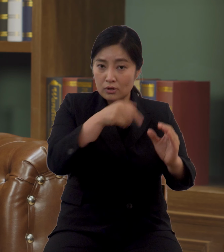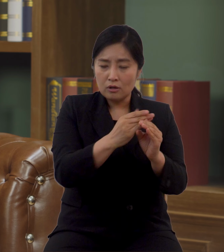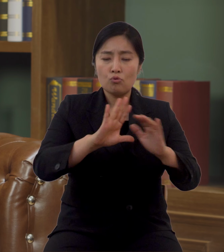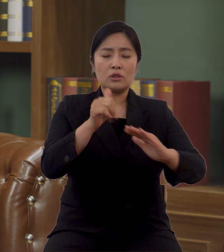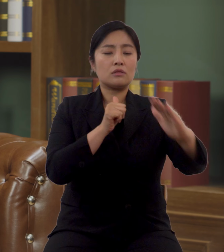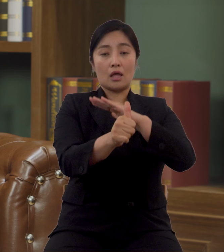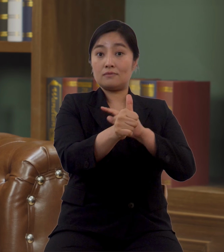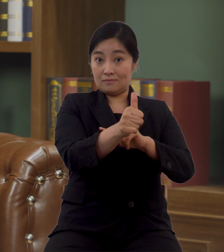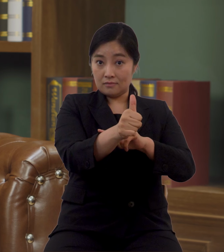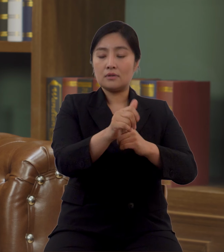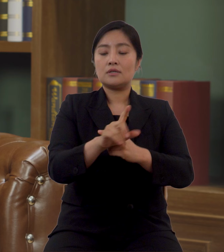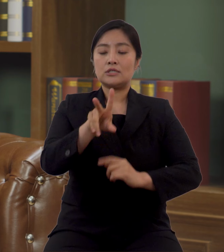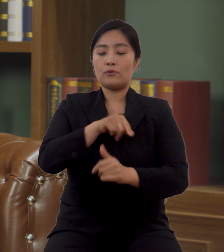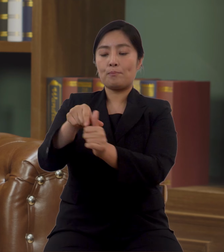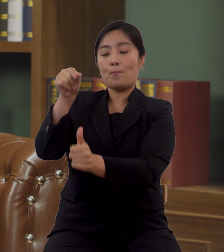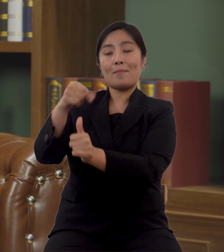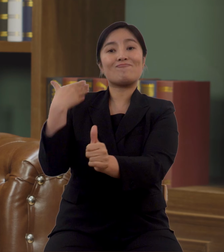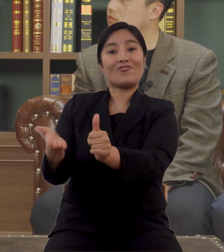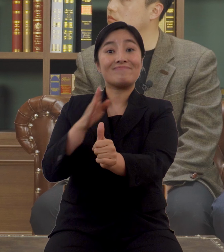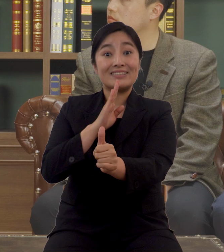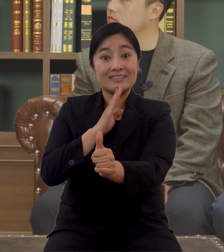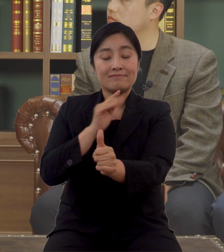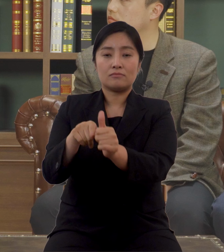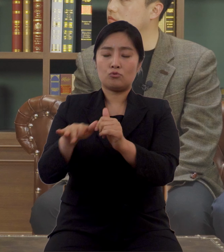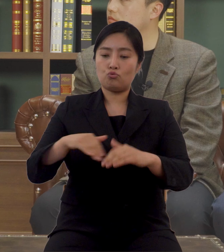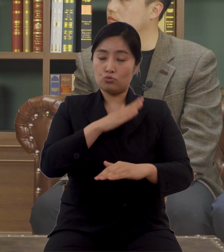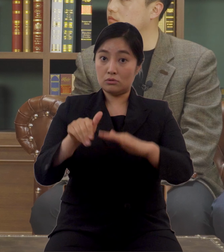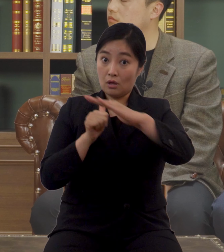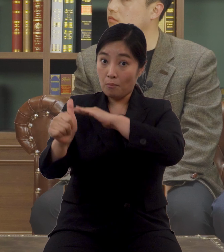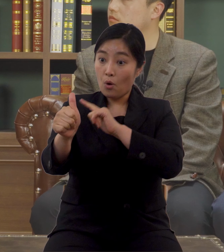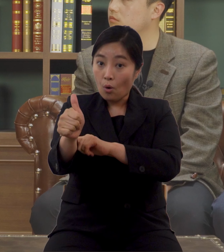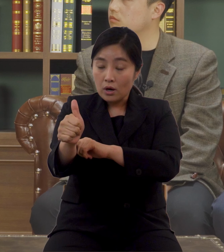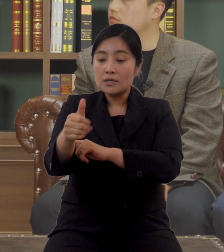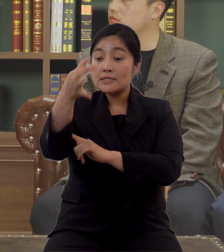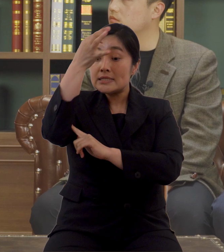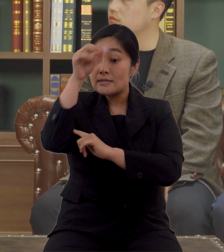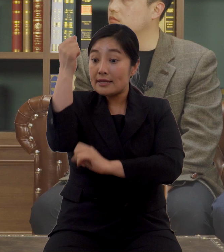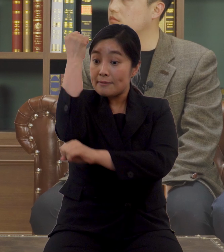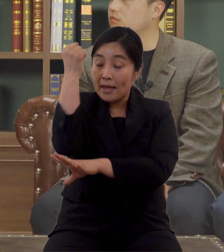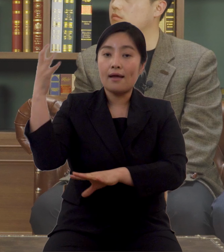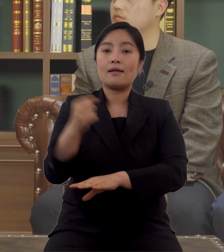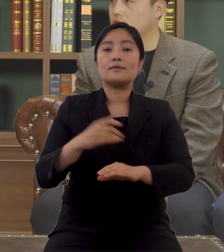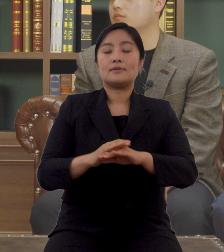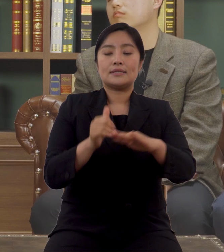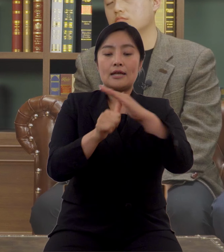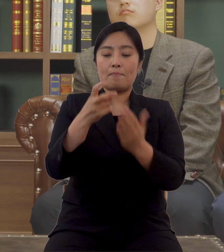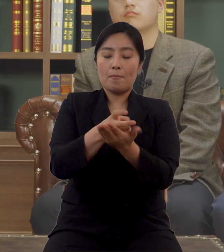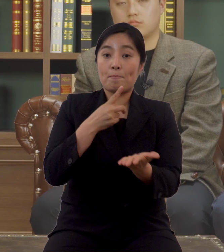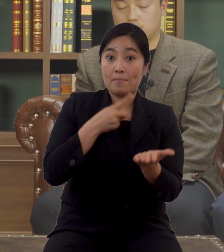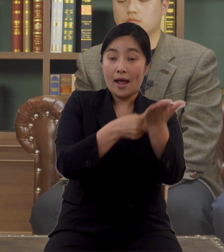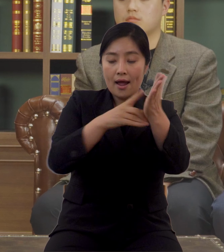우리를 대신해서 의원들을 뽑았기 때문이죠. 그리고 우리를 대표하는 그 기능을 바탕으로 자치 입법